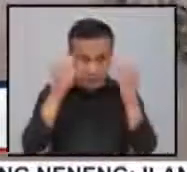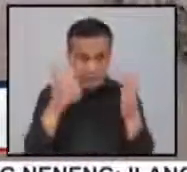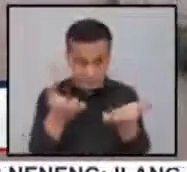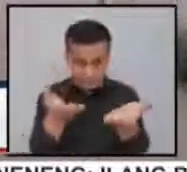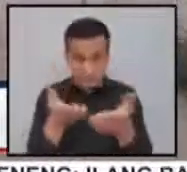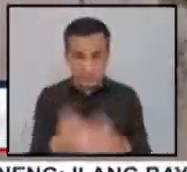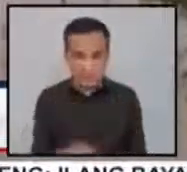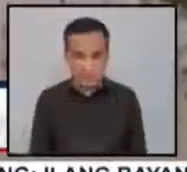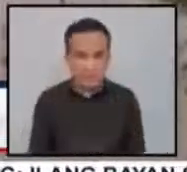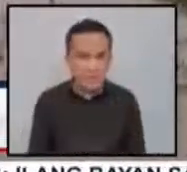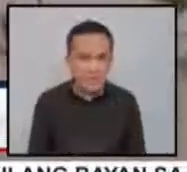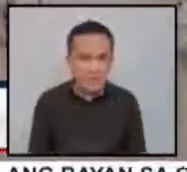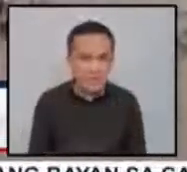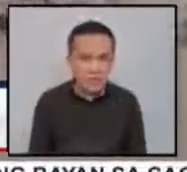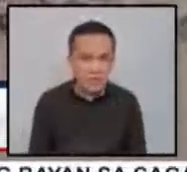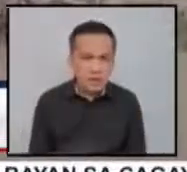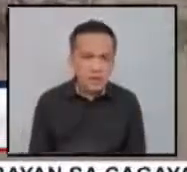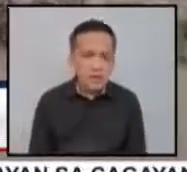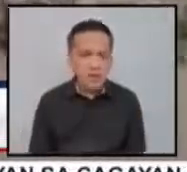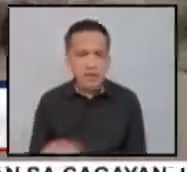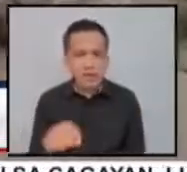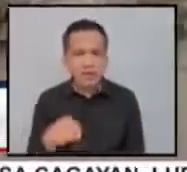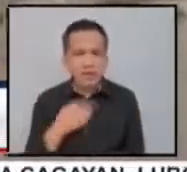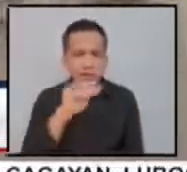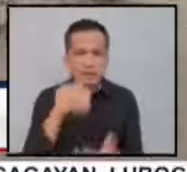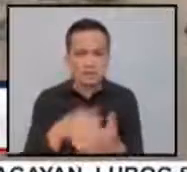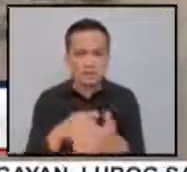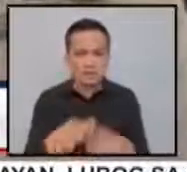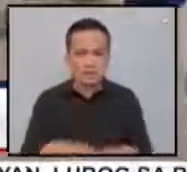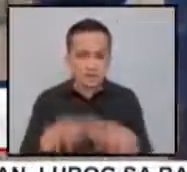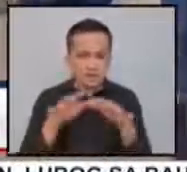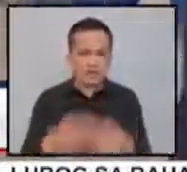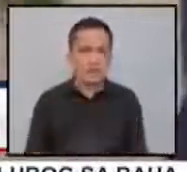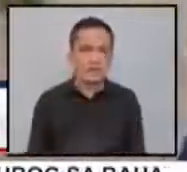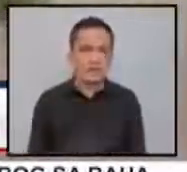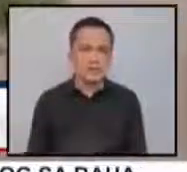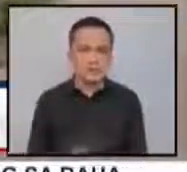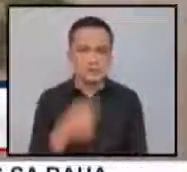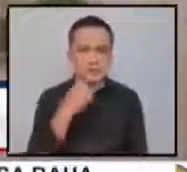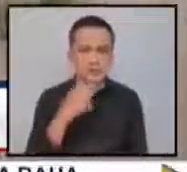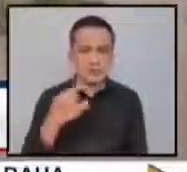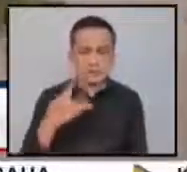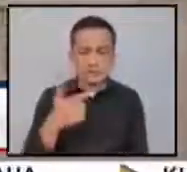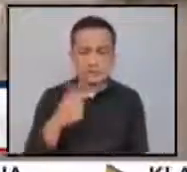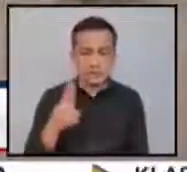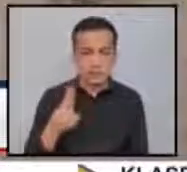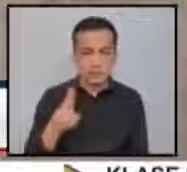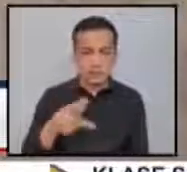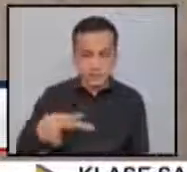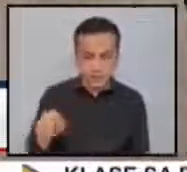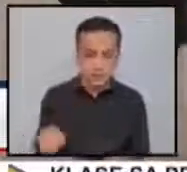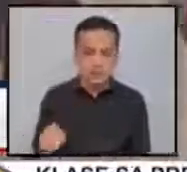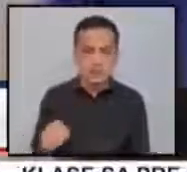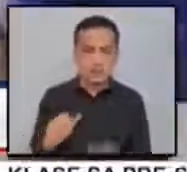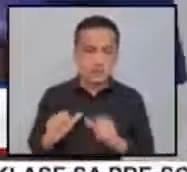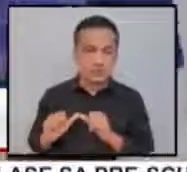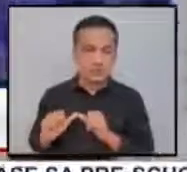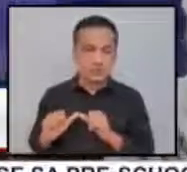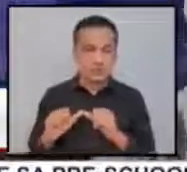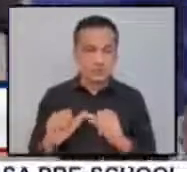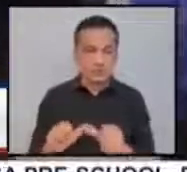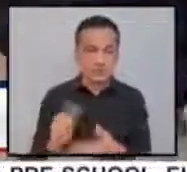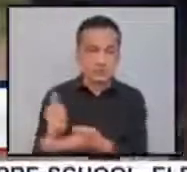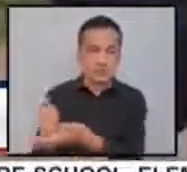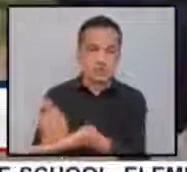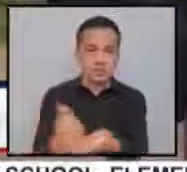halos malunod dahil nasa gitna ng baha. Tiniyak naman ng lokal na pamahalaan ng Cagayan na tuloy-tuloy ang pagtulong nila